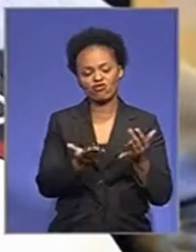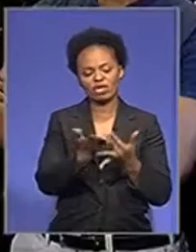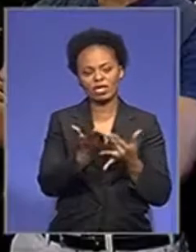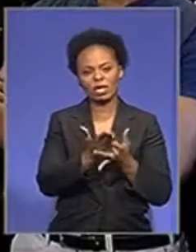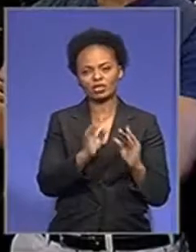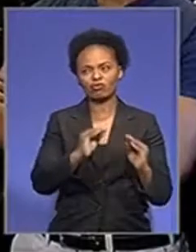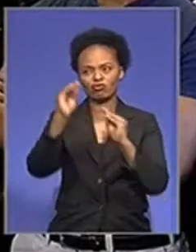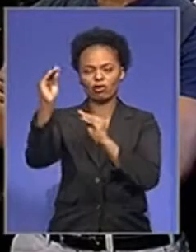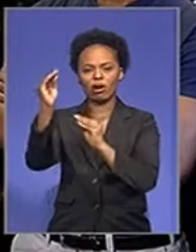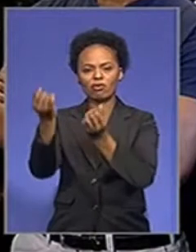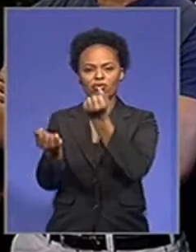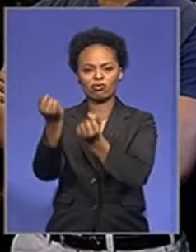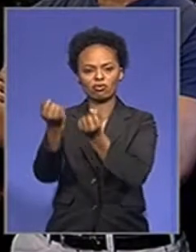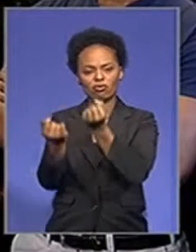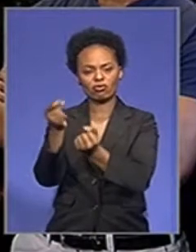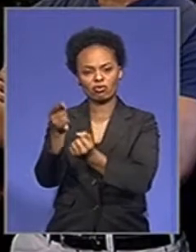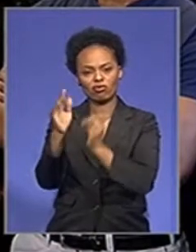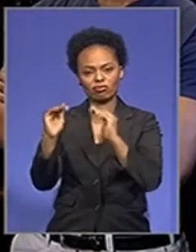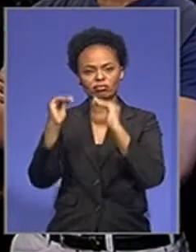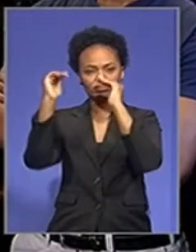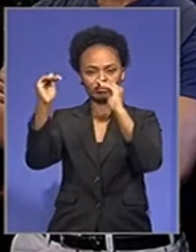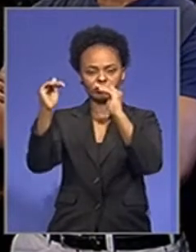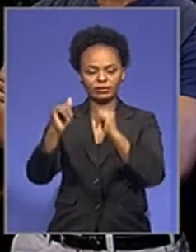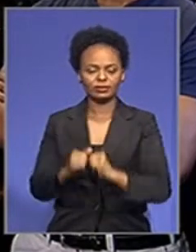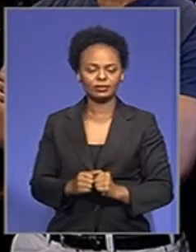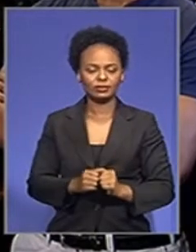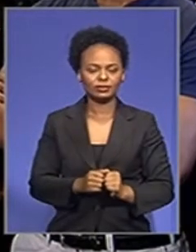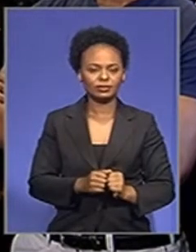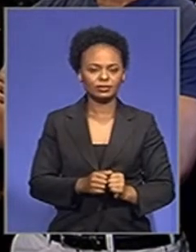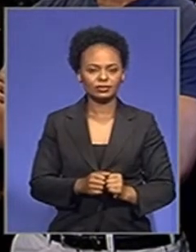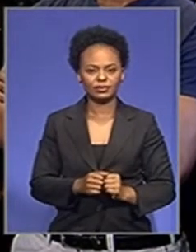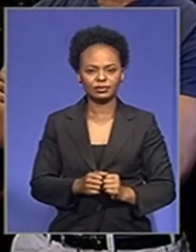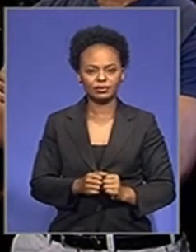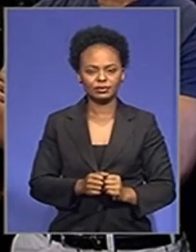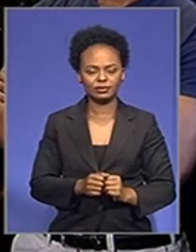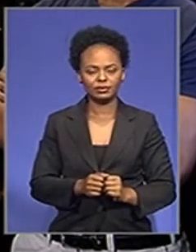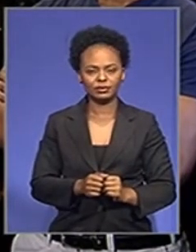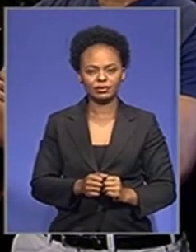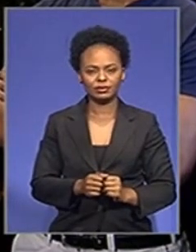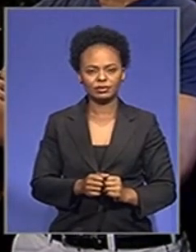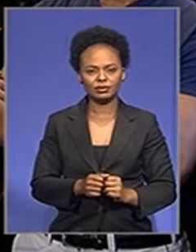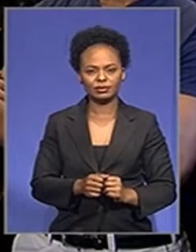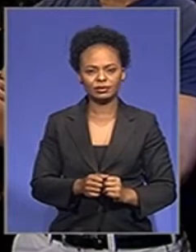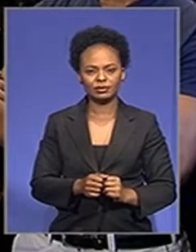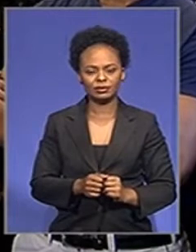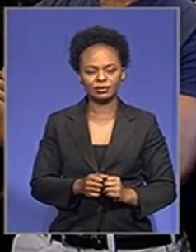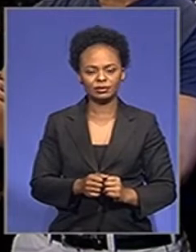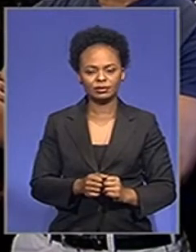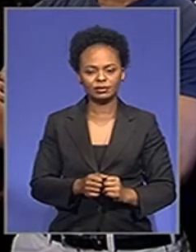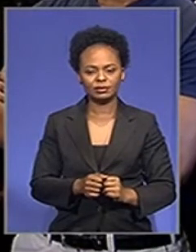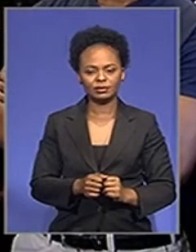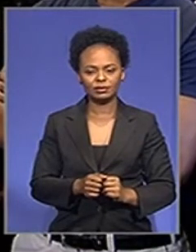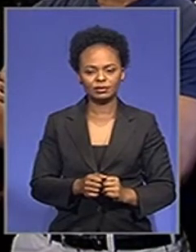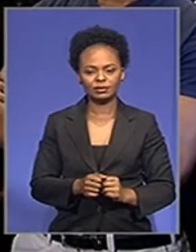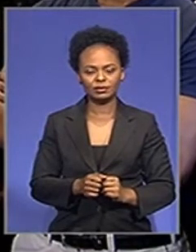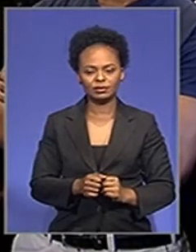now transferred to the High Court sitting in Palm Beach Court for the first appearance there on the 19th